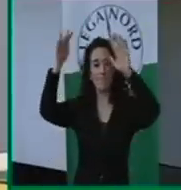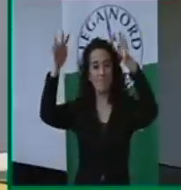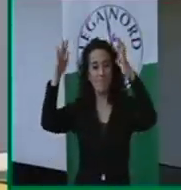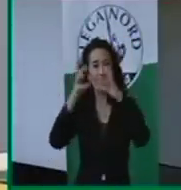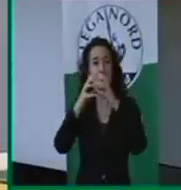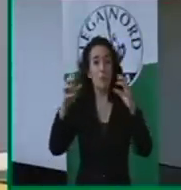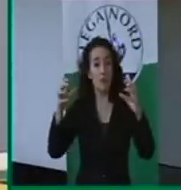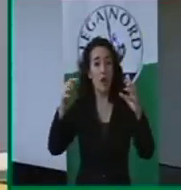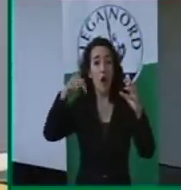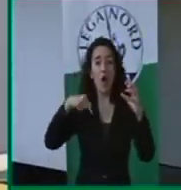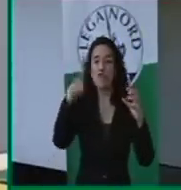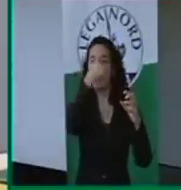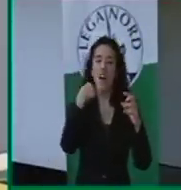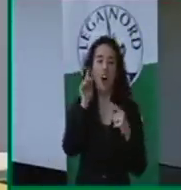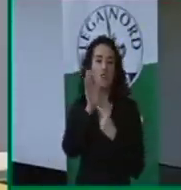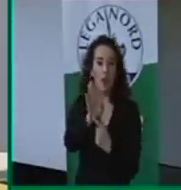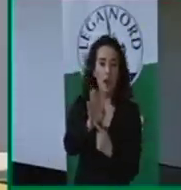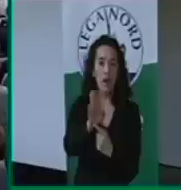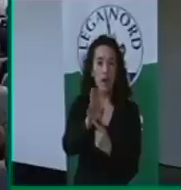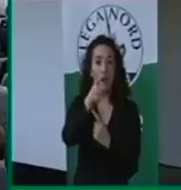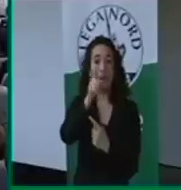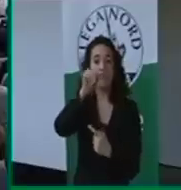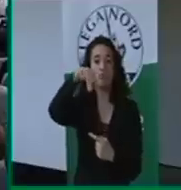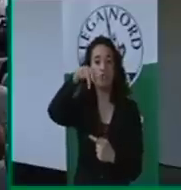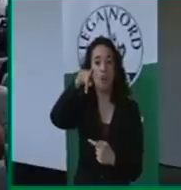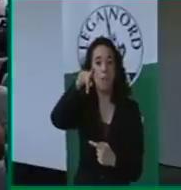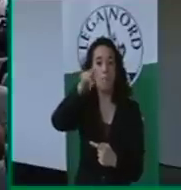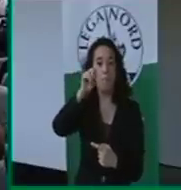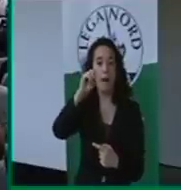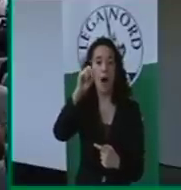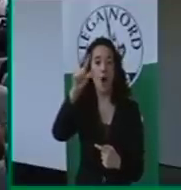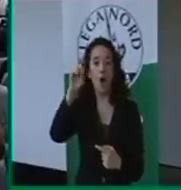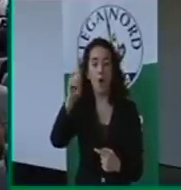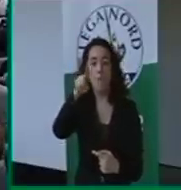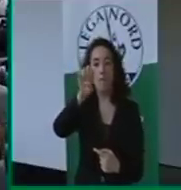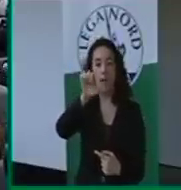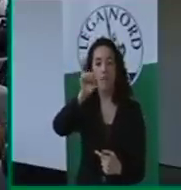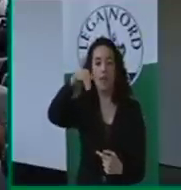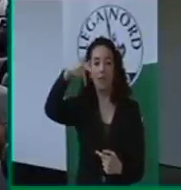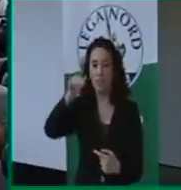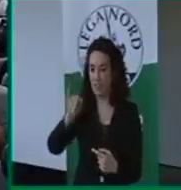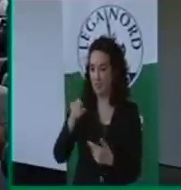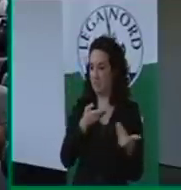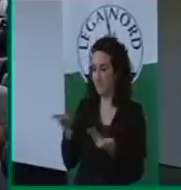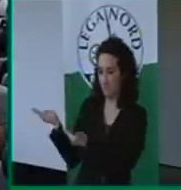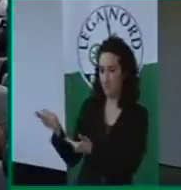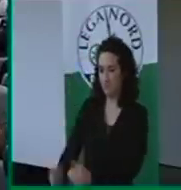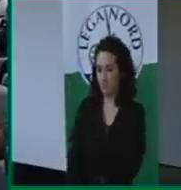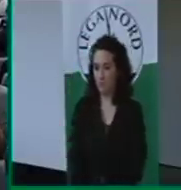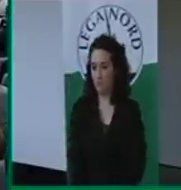imprenditore che oggi ci mette la faccia qui con noi Giampaolo Pesenti Eccolo qua anche lui da